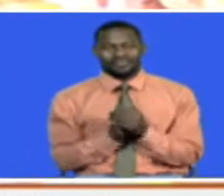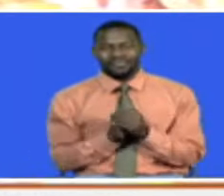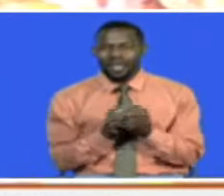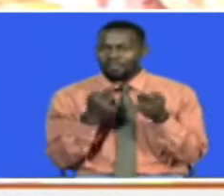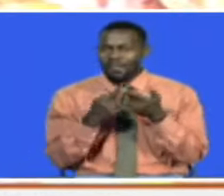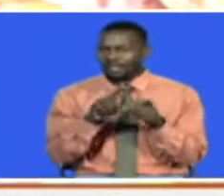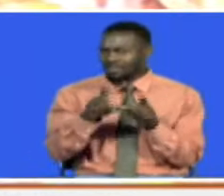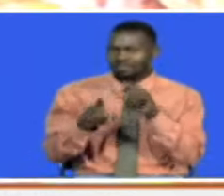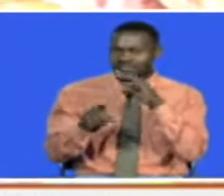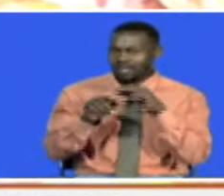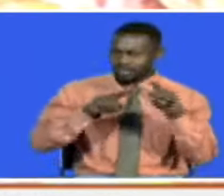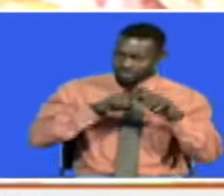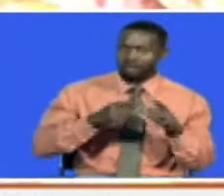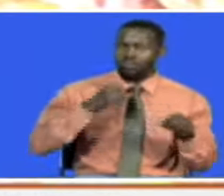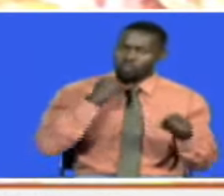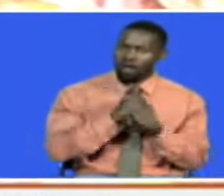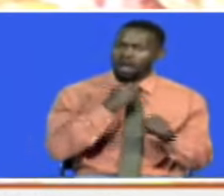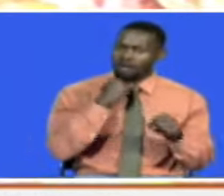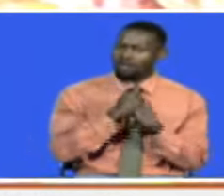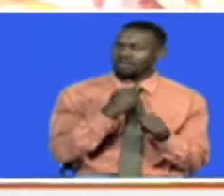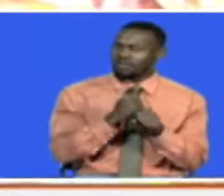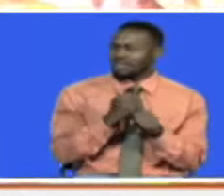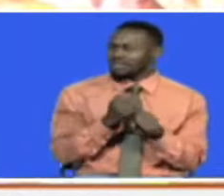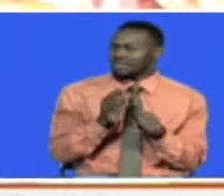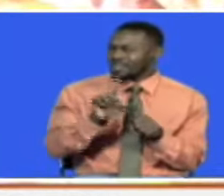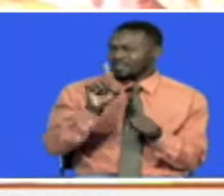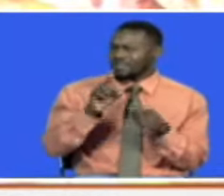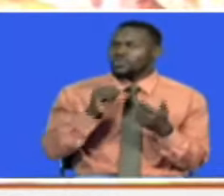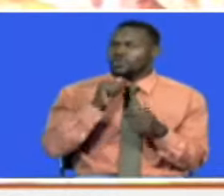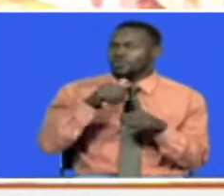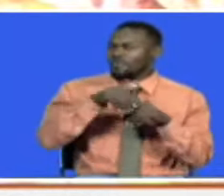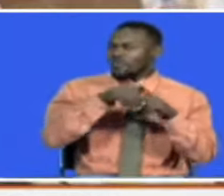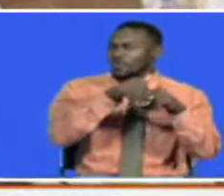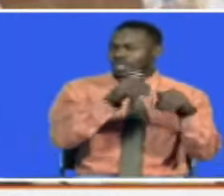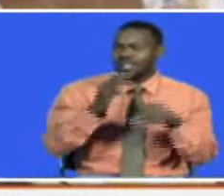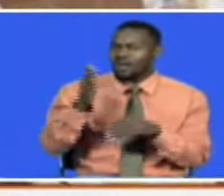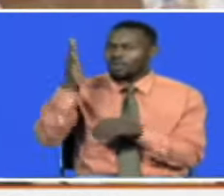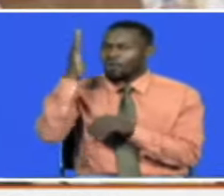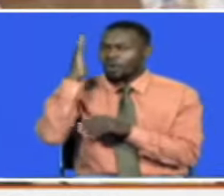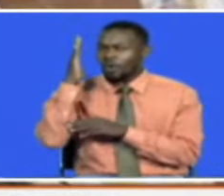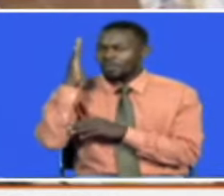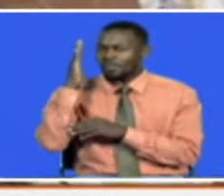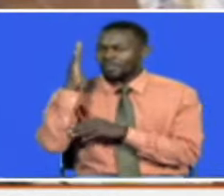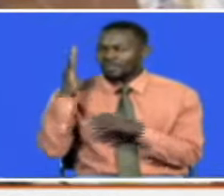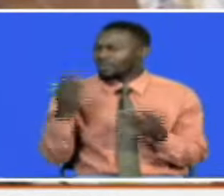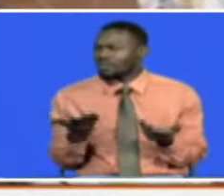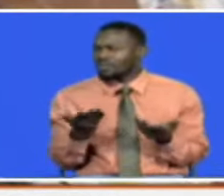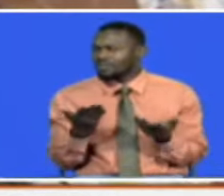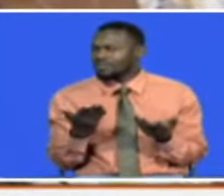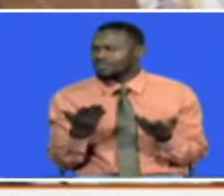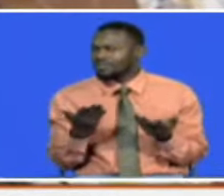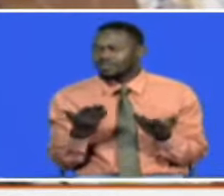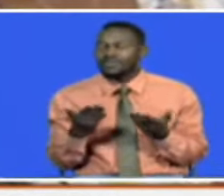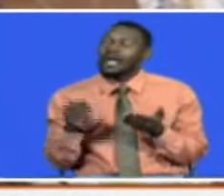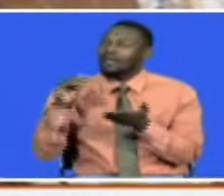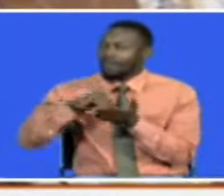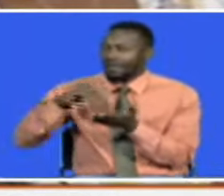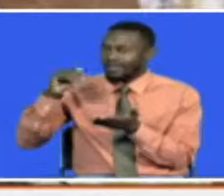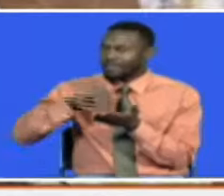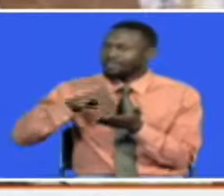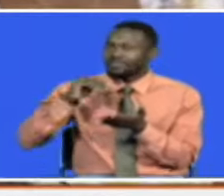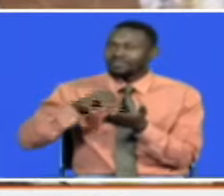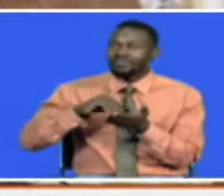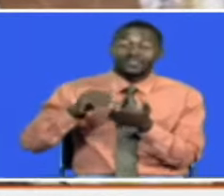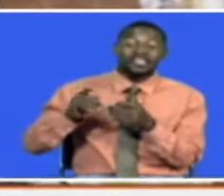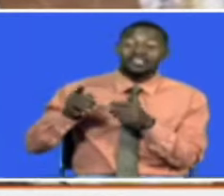ya naibu rais, au labda kukosa kufuata maagizo ya kiapo chake mwenyewe. May I request that we take it again, please? To the best